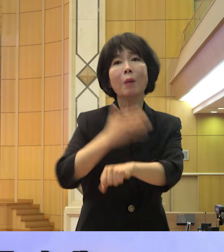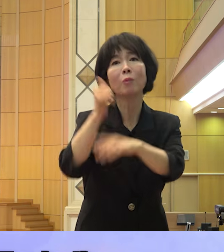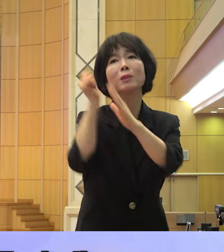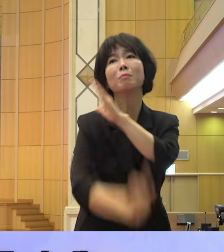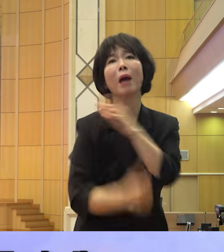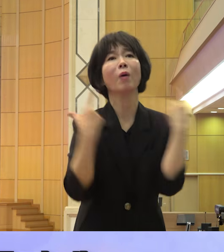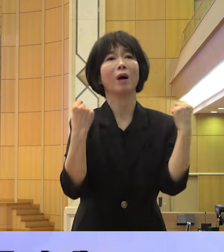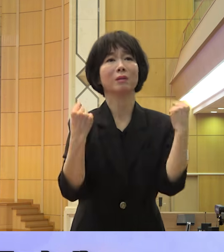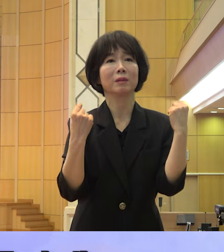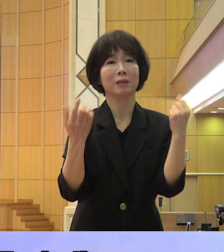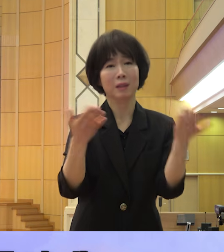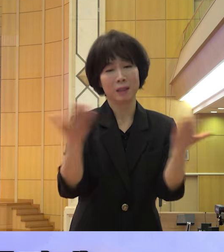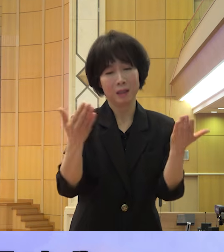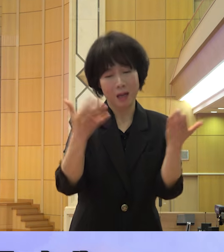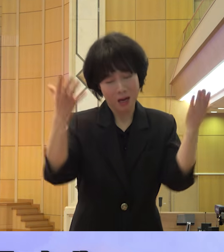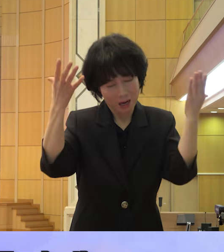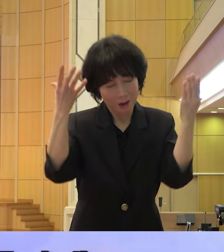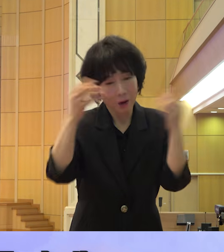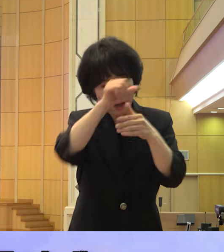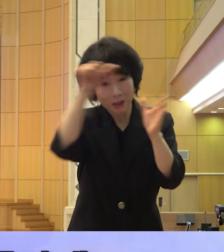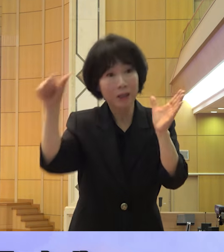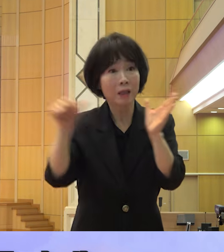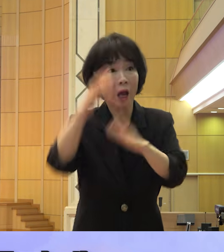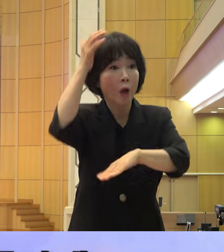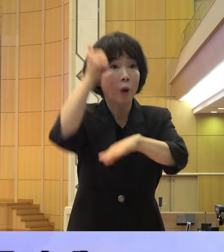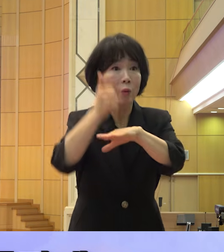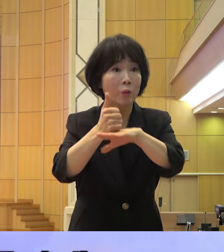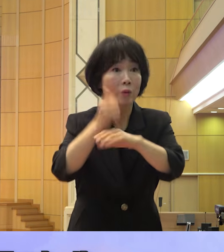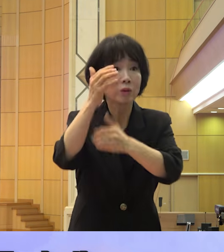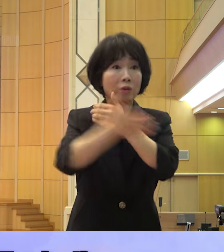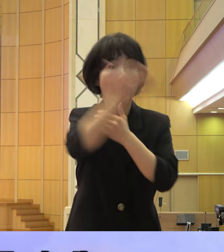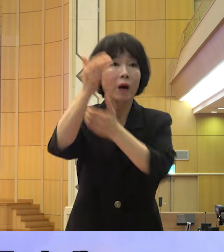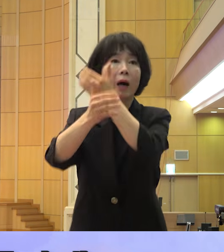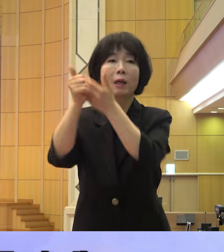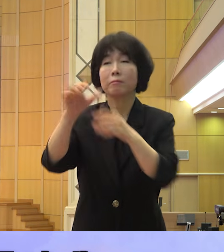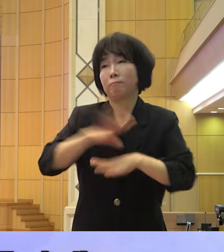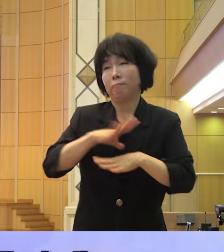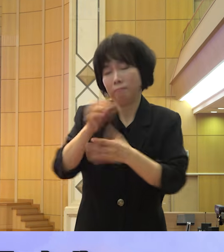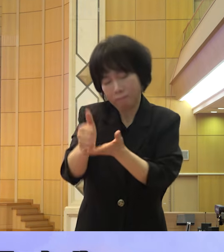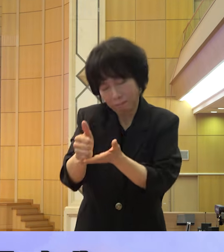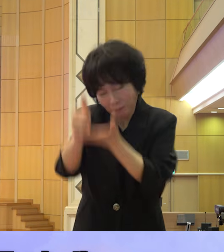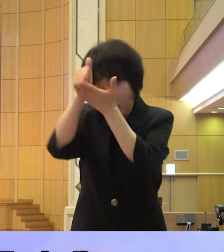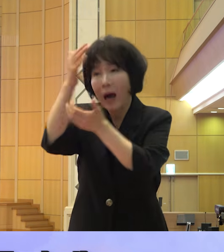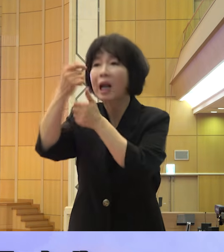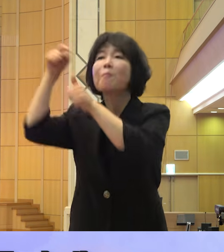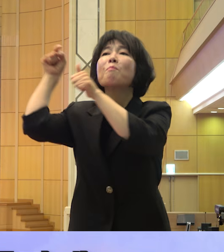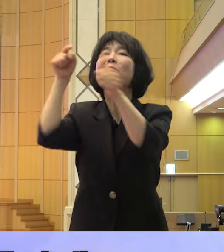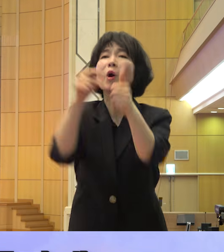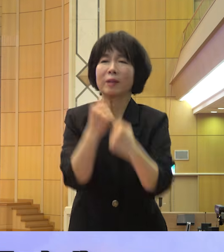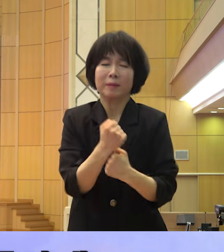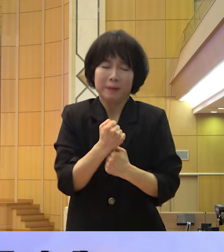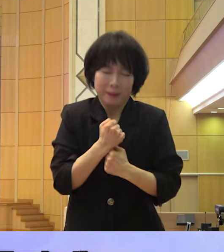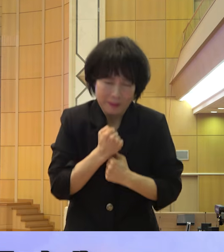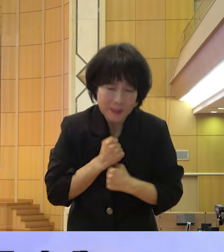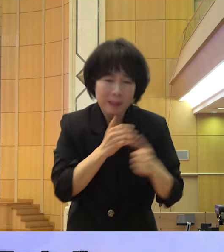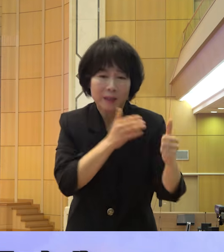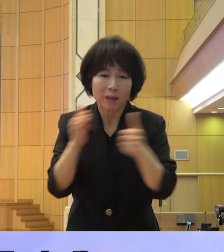결국을 다 들었으니 하나님을 경외하고 그의 명령을 지킬지어다. 이것이